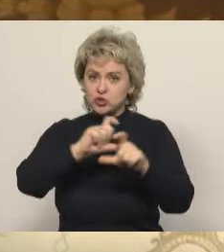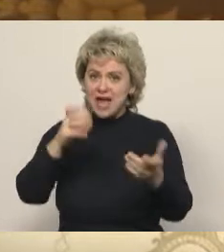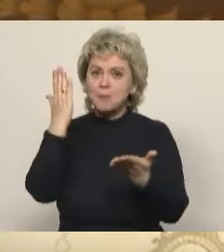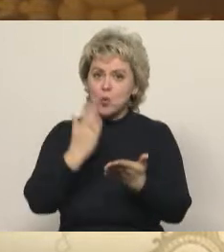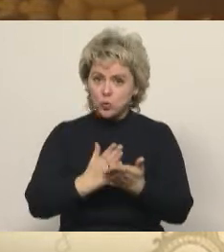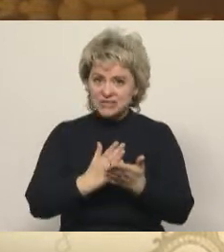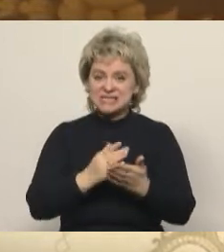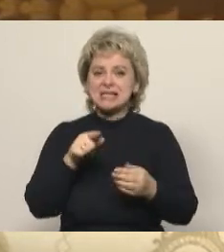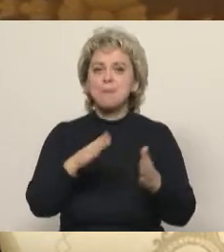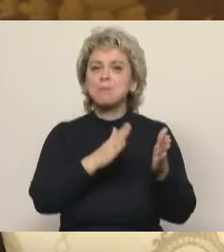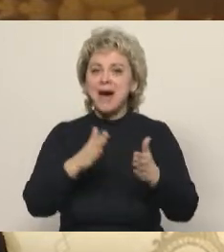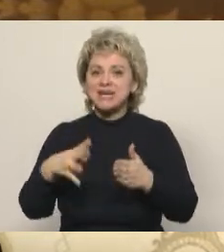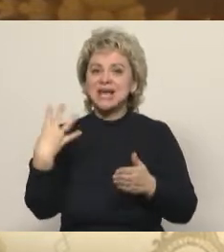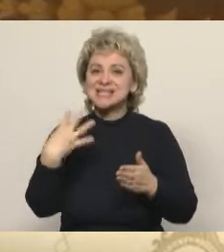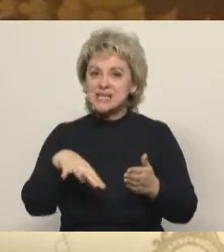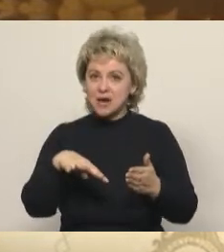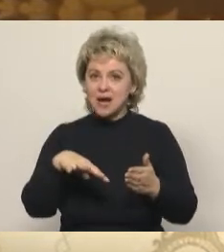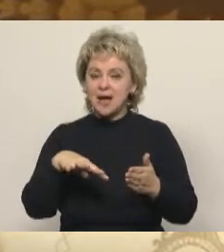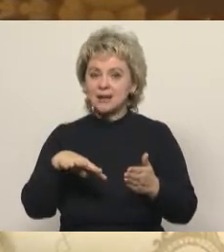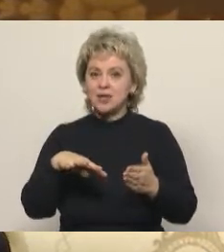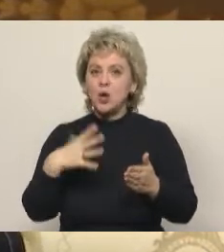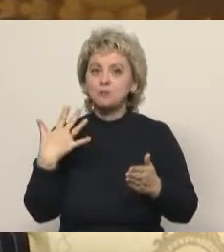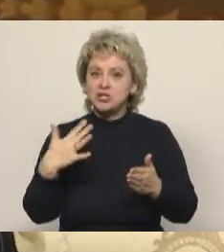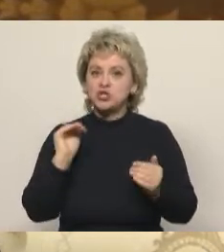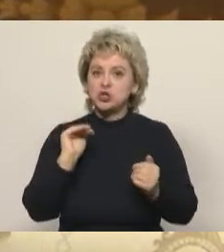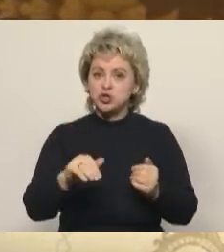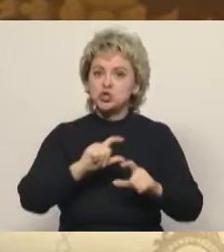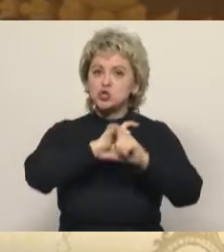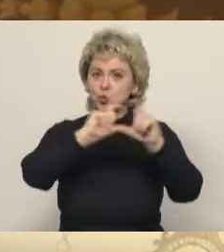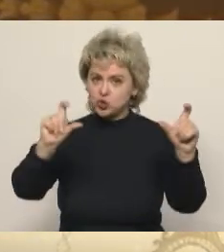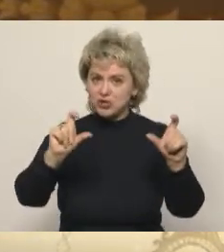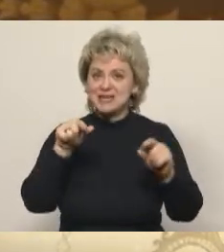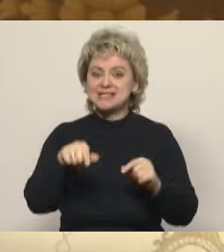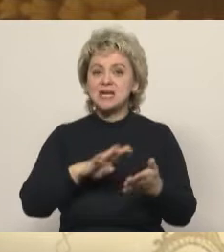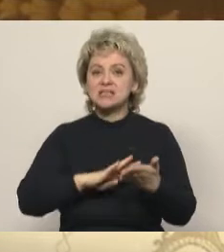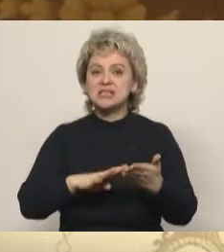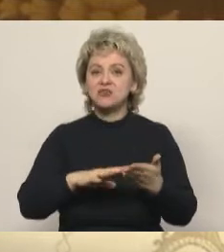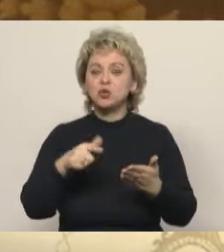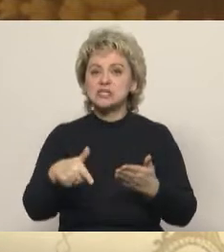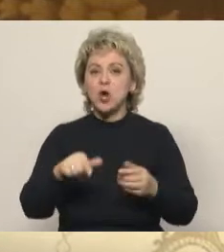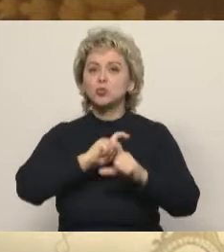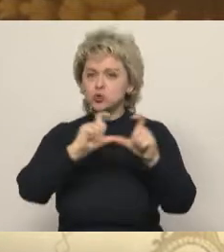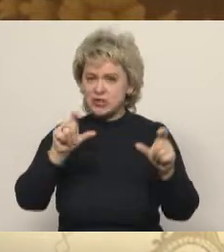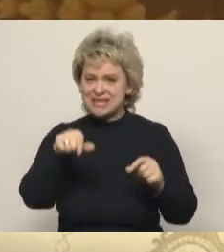находится порядка 45 тысяч учреждений, примерно 150 учреждений –